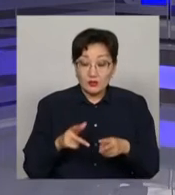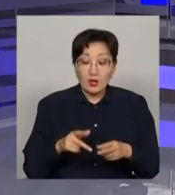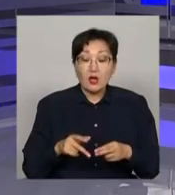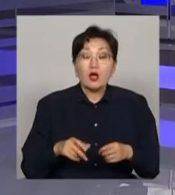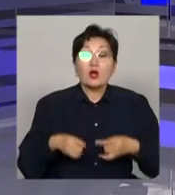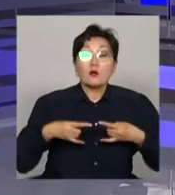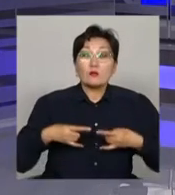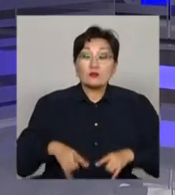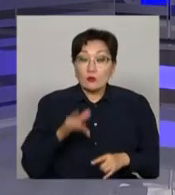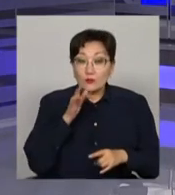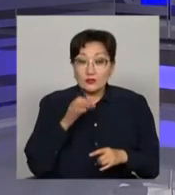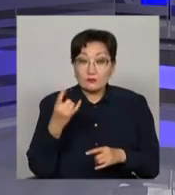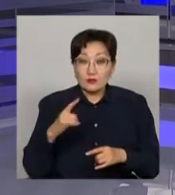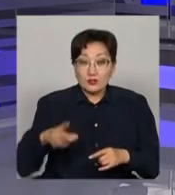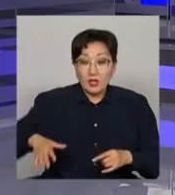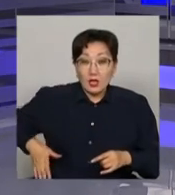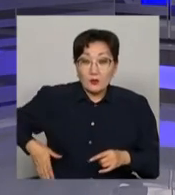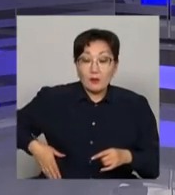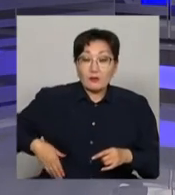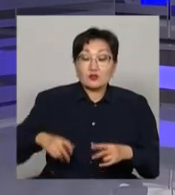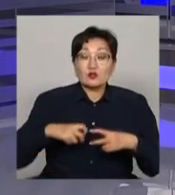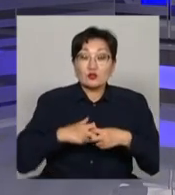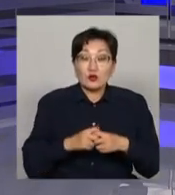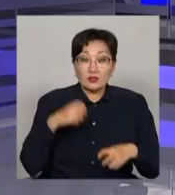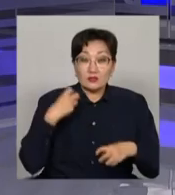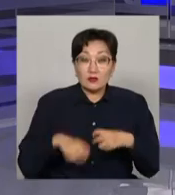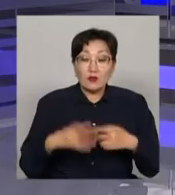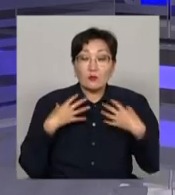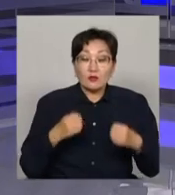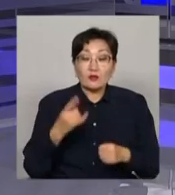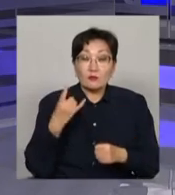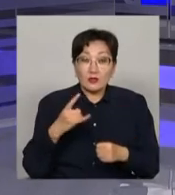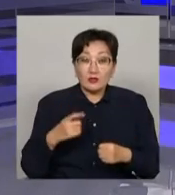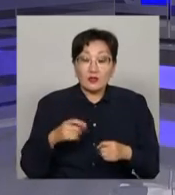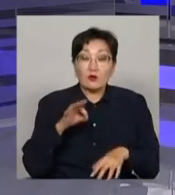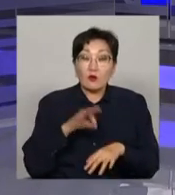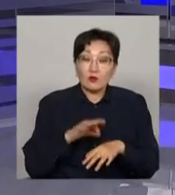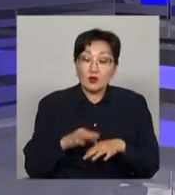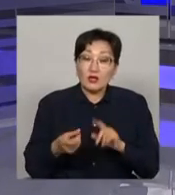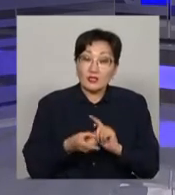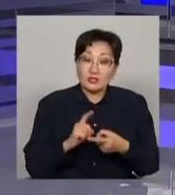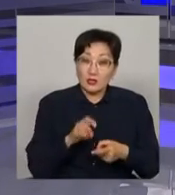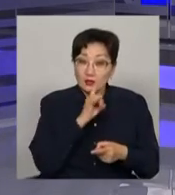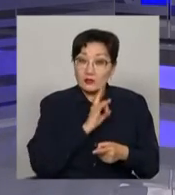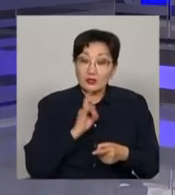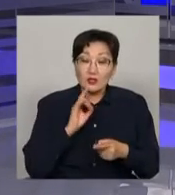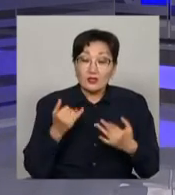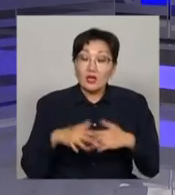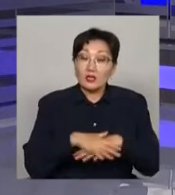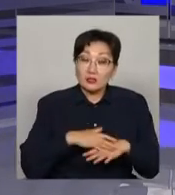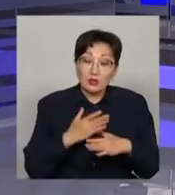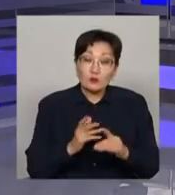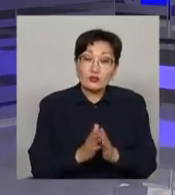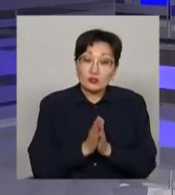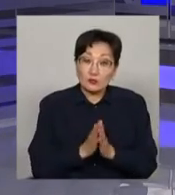акушерлер босандыру кезінде баланың жамбас сүйегін сындырып алған. Сап-сау баламды ауру қылып деген ана енді көпшіліктен көмек сұрап отыр.